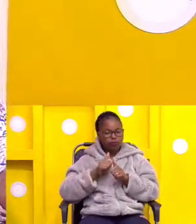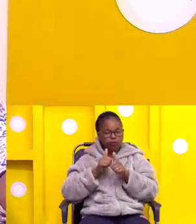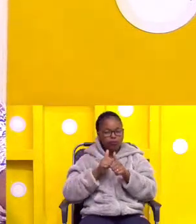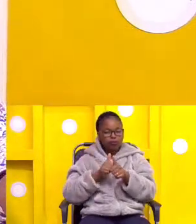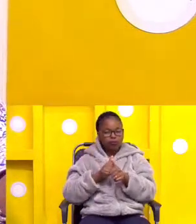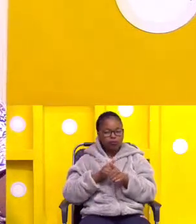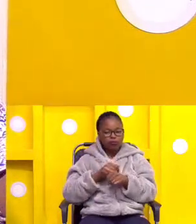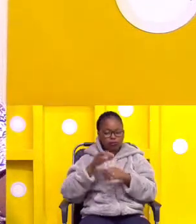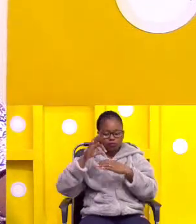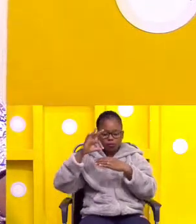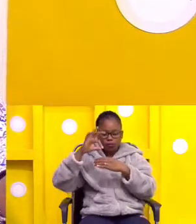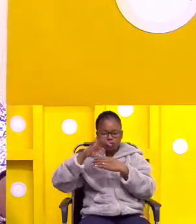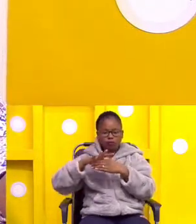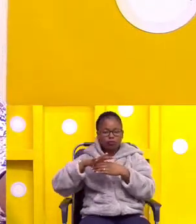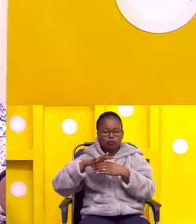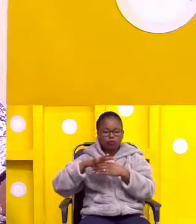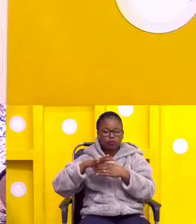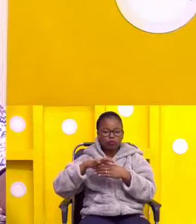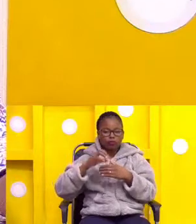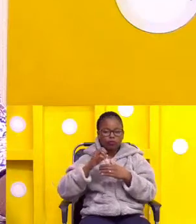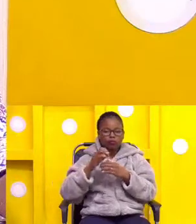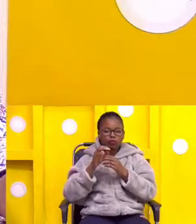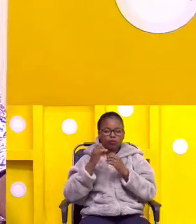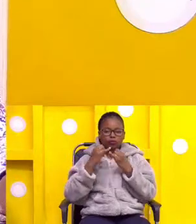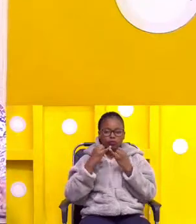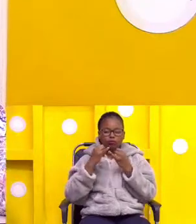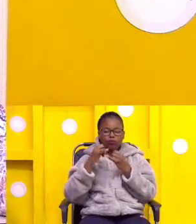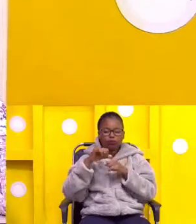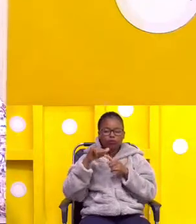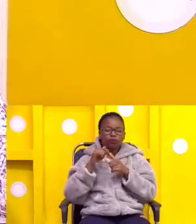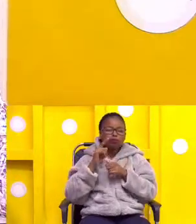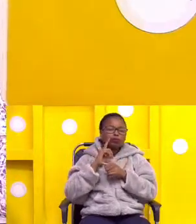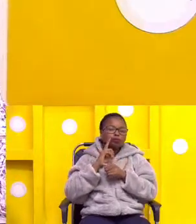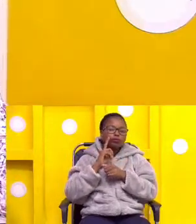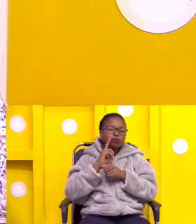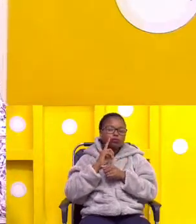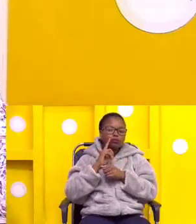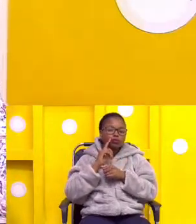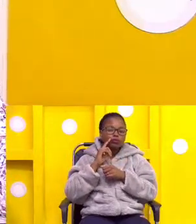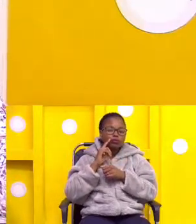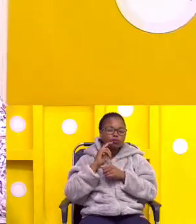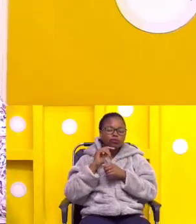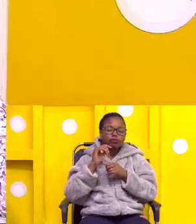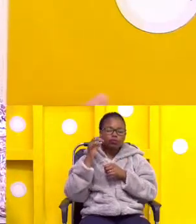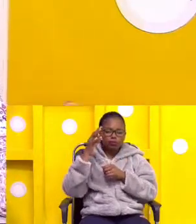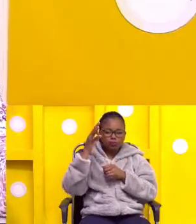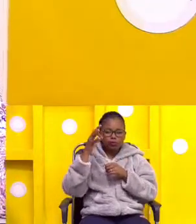nĩ mbeũ ũrahanda ya rũgano ruo ũmũthĩ rũcio ũrĩa ngai akũbangĩire